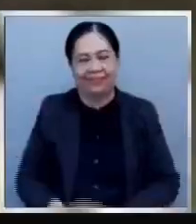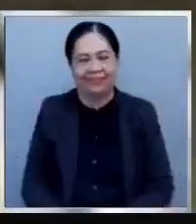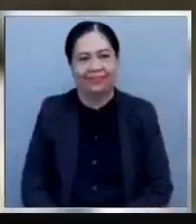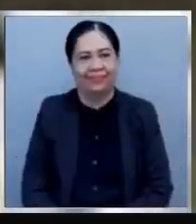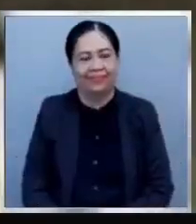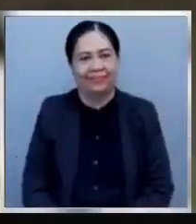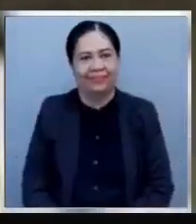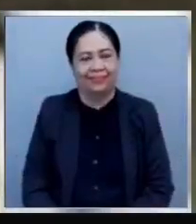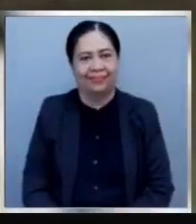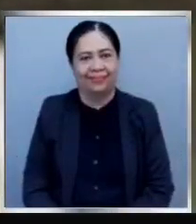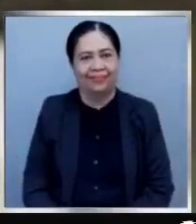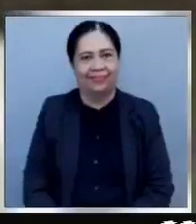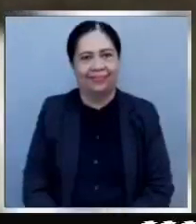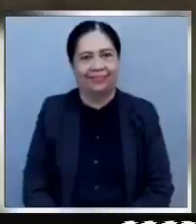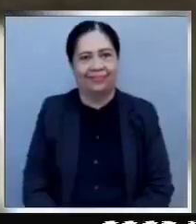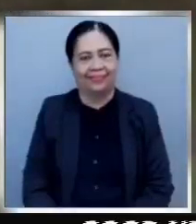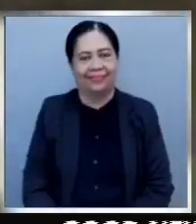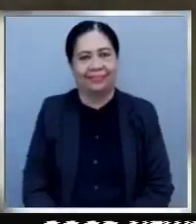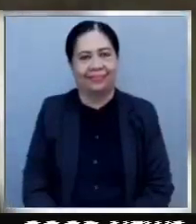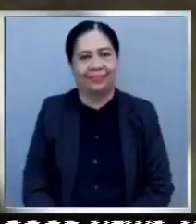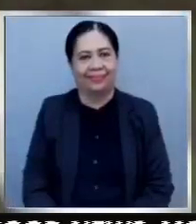Maris!